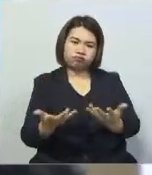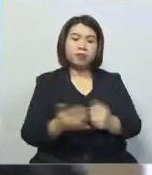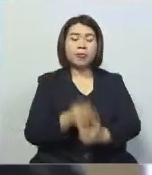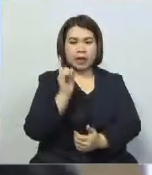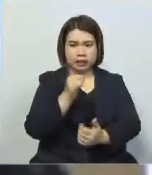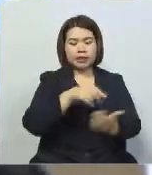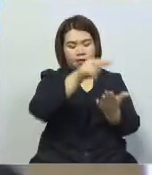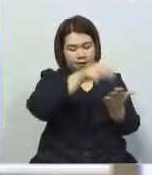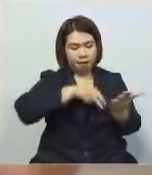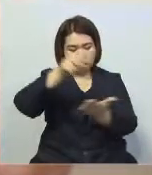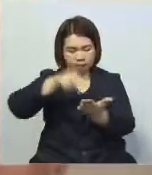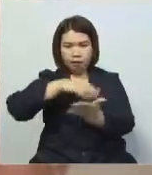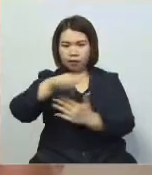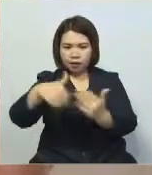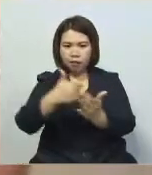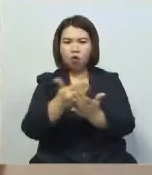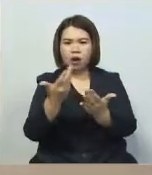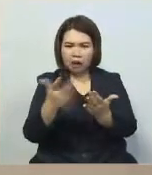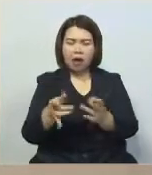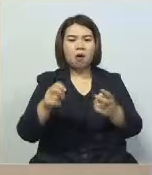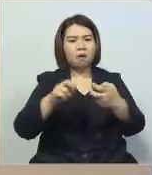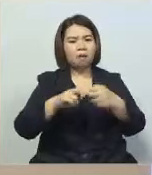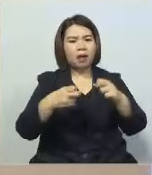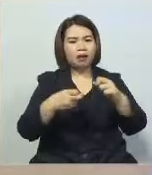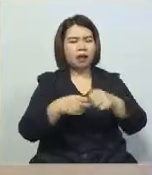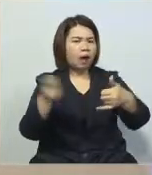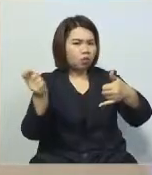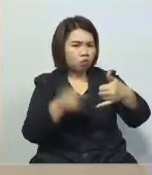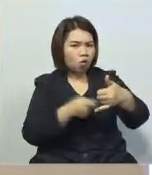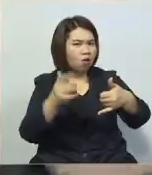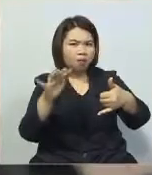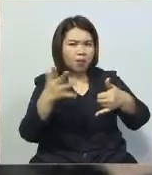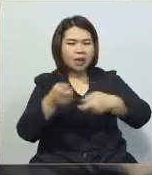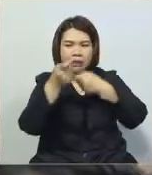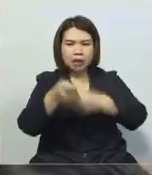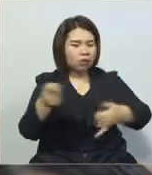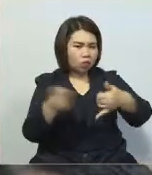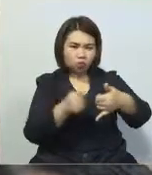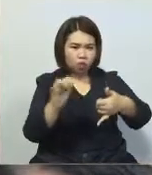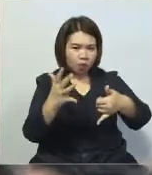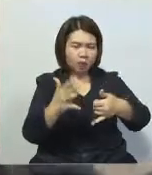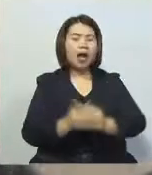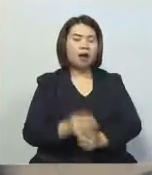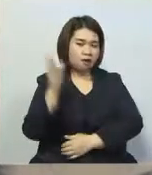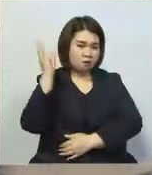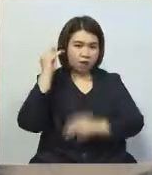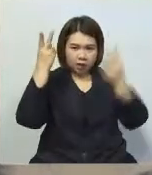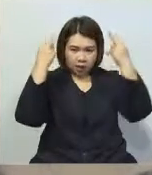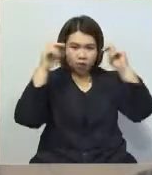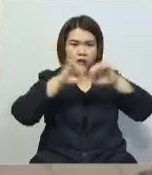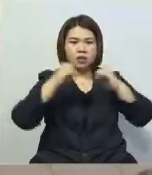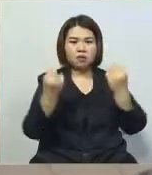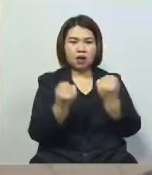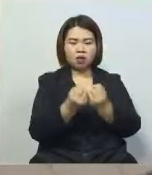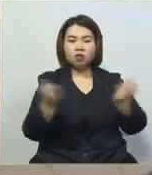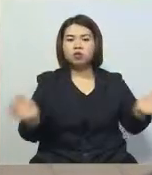เอียดของร่างทั้งหมดแล้วเนี่ยไม่มีส่วนที่กำหนดบทลงโทษให้กับชาวนานะครับเดี๋ยวลองไปฟังเสียงของนายกสมาคมส่งเสริมชาว